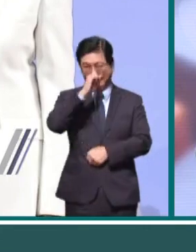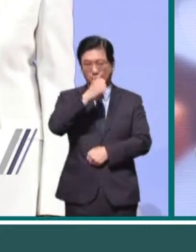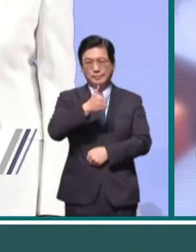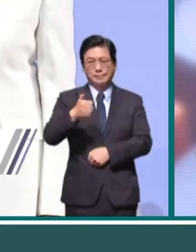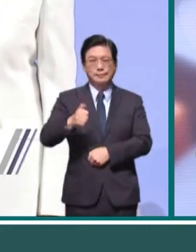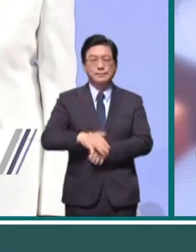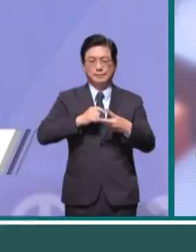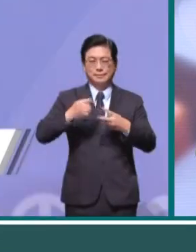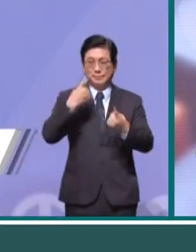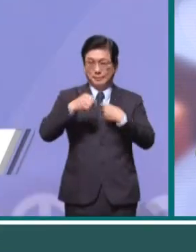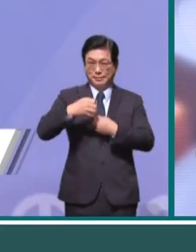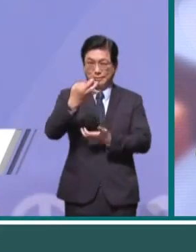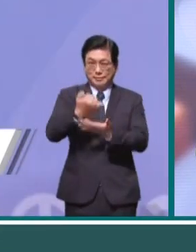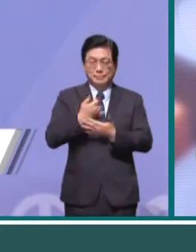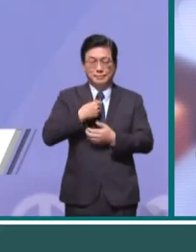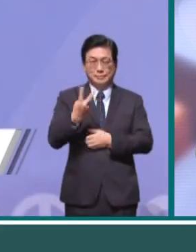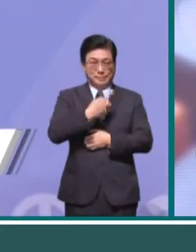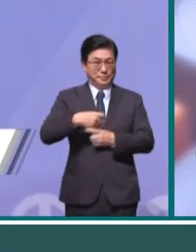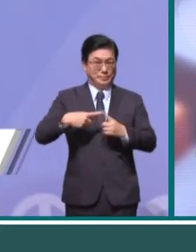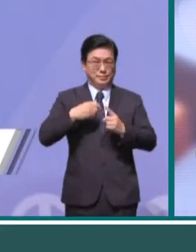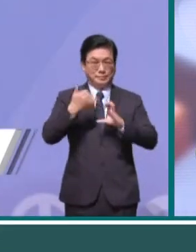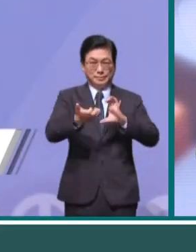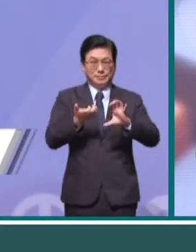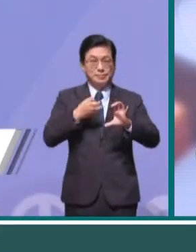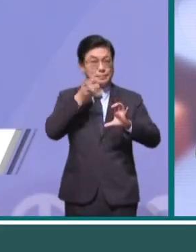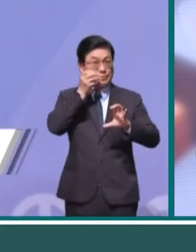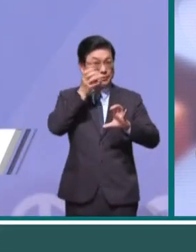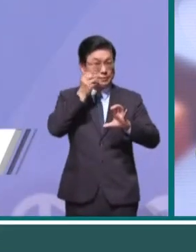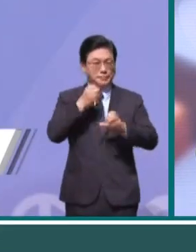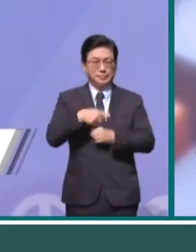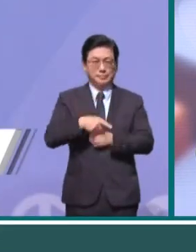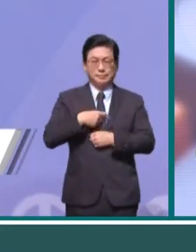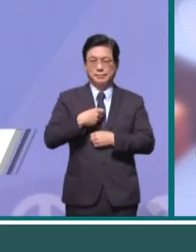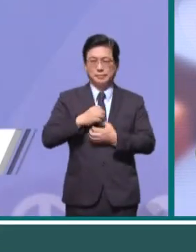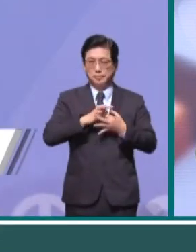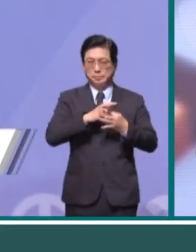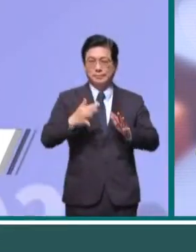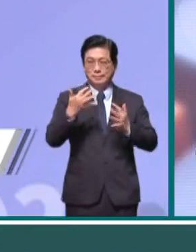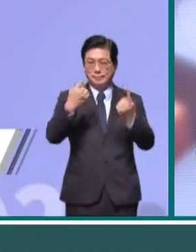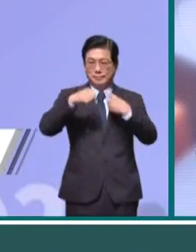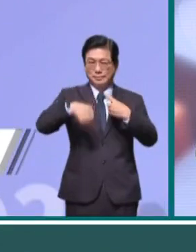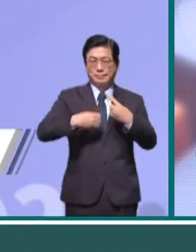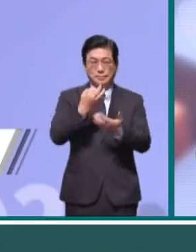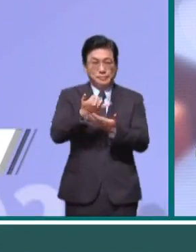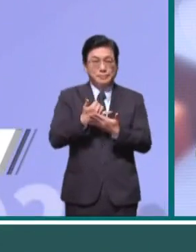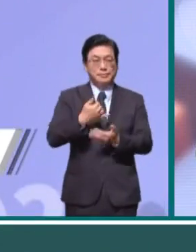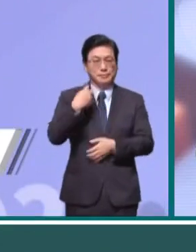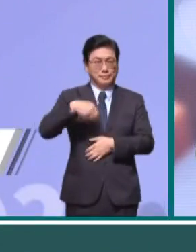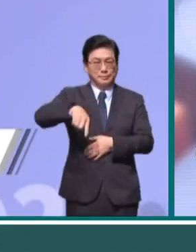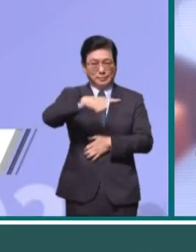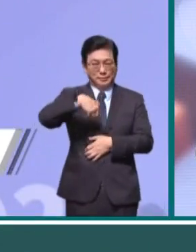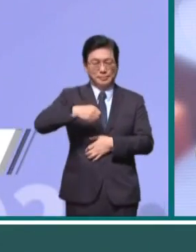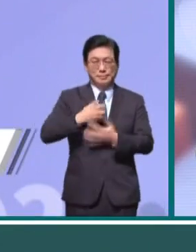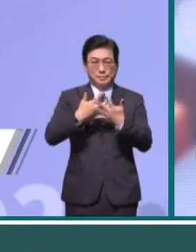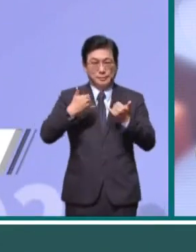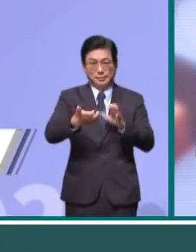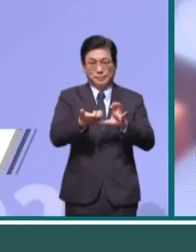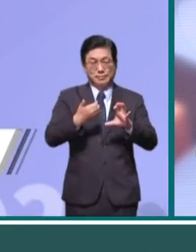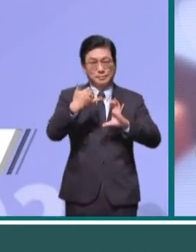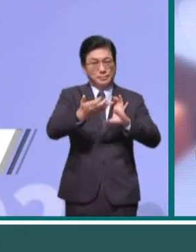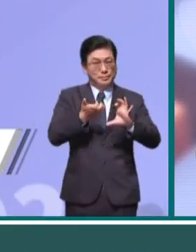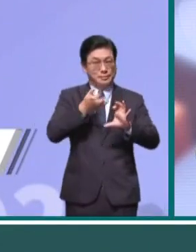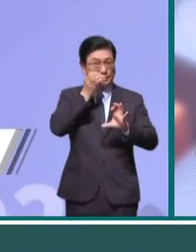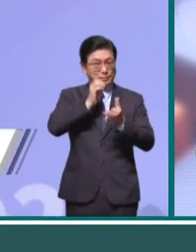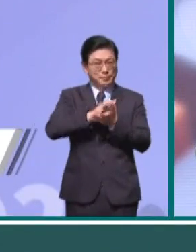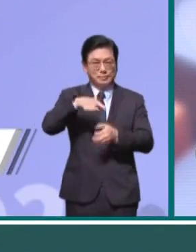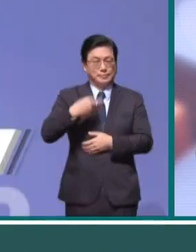派，就是说他的表现方式很像我们小时候参加演讲比赛，在第二段